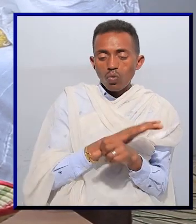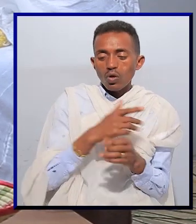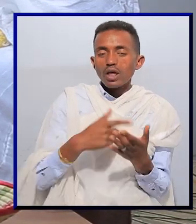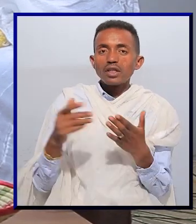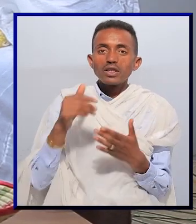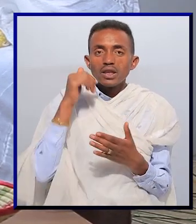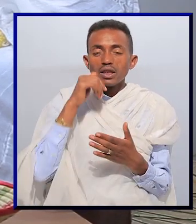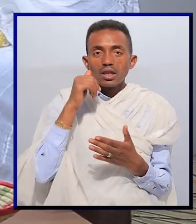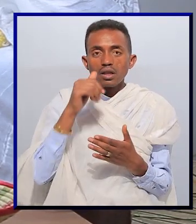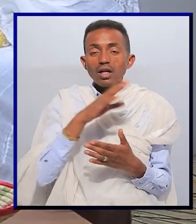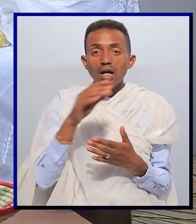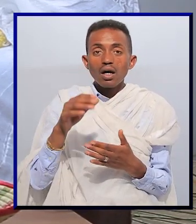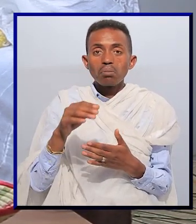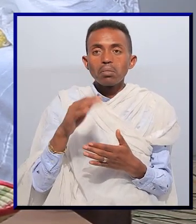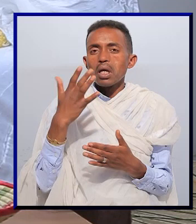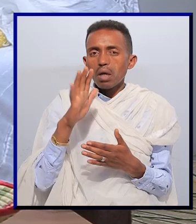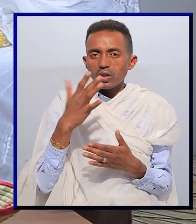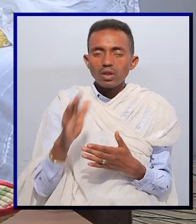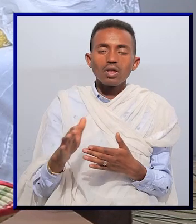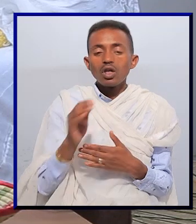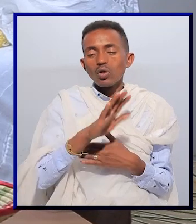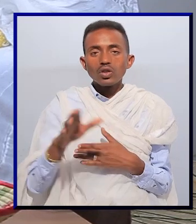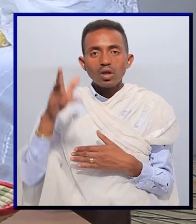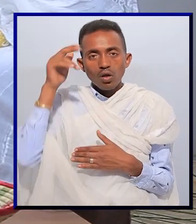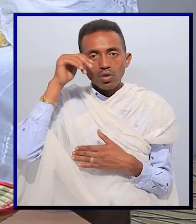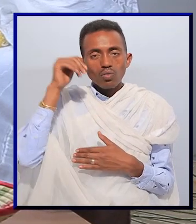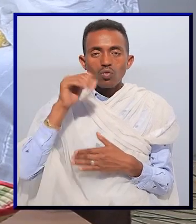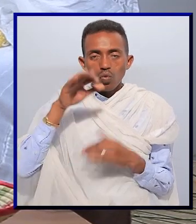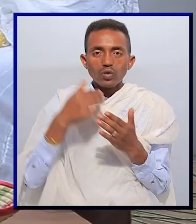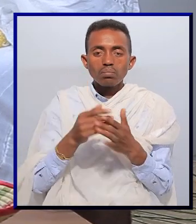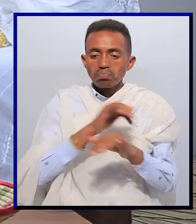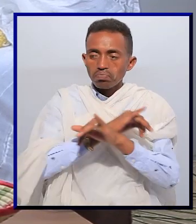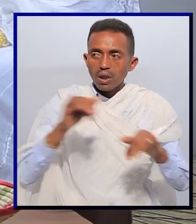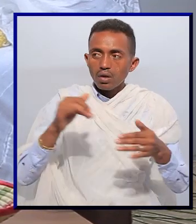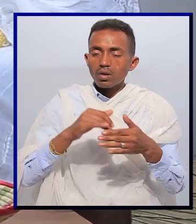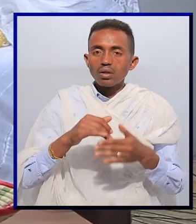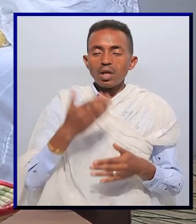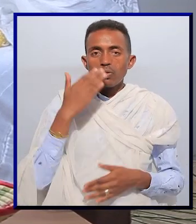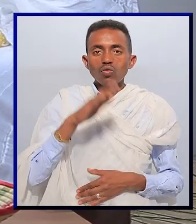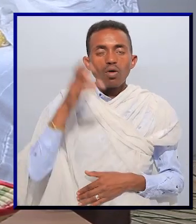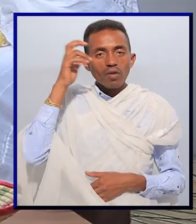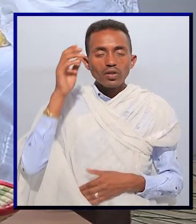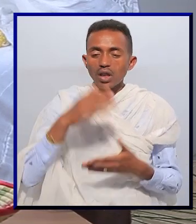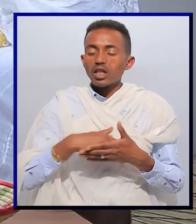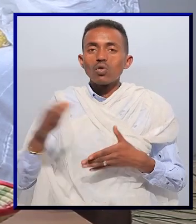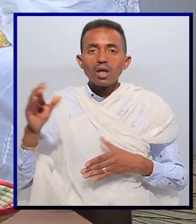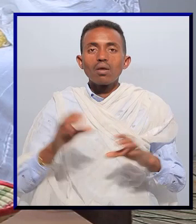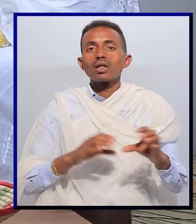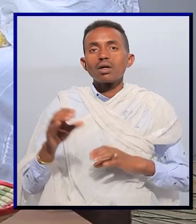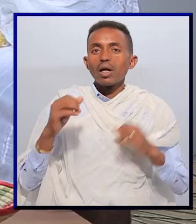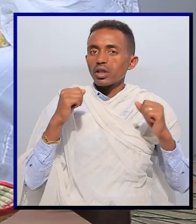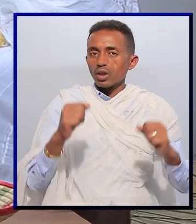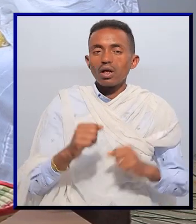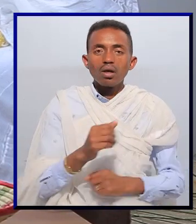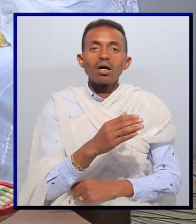ነገር ከዚች እህት እና ከመሰል እህቶቻችን ወንድሞቻችን ይሄ እርኩስ መንፈስ